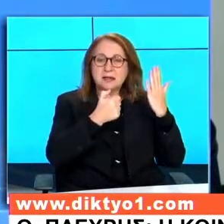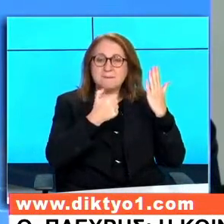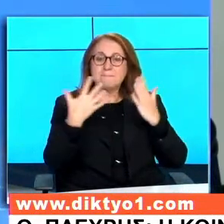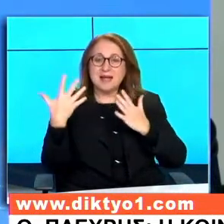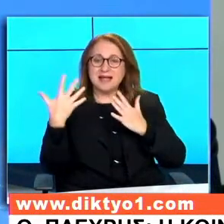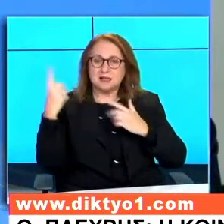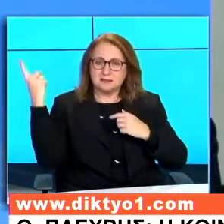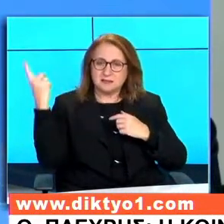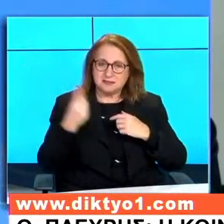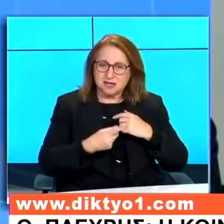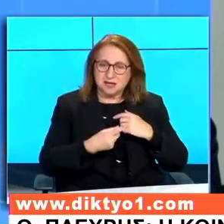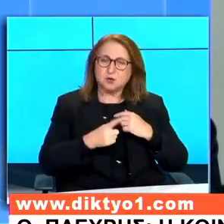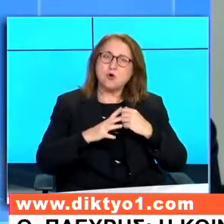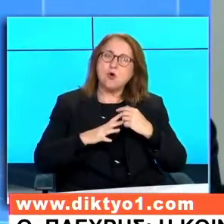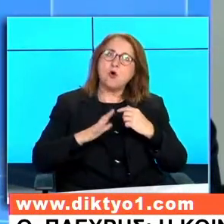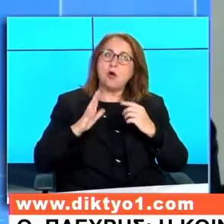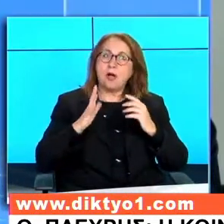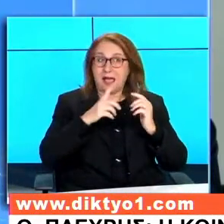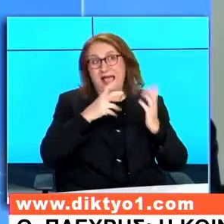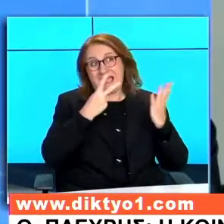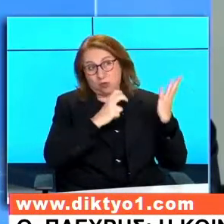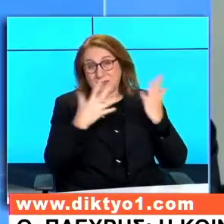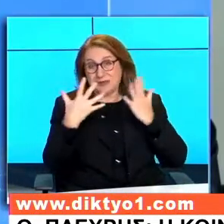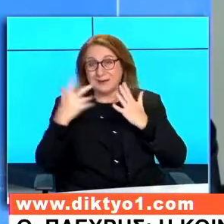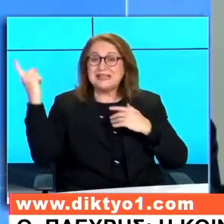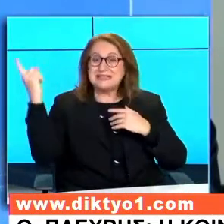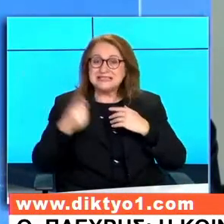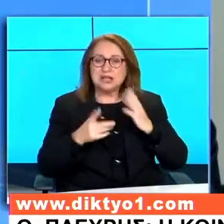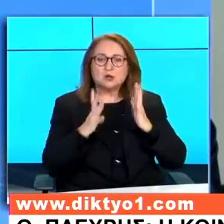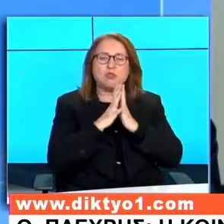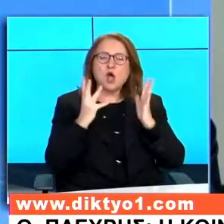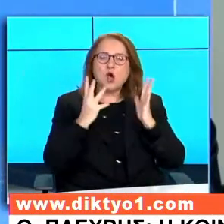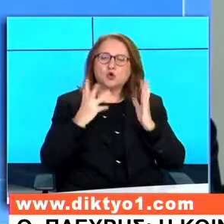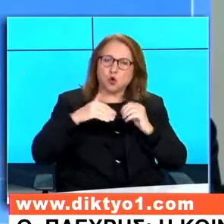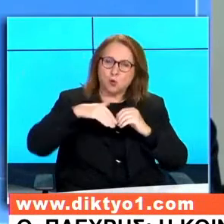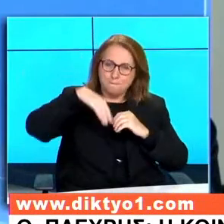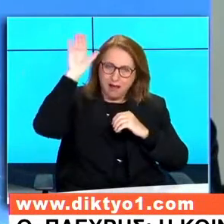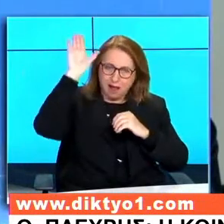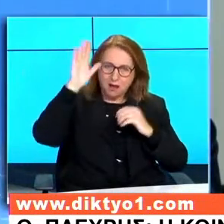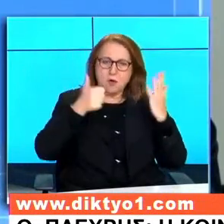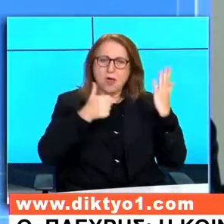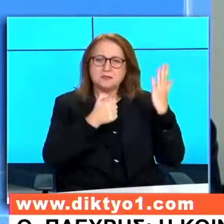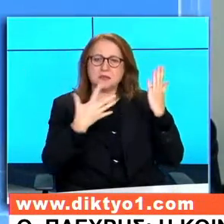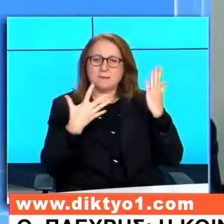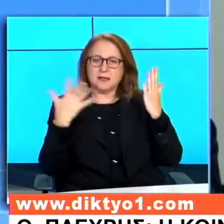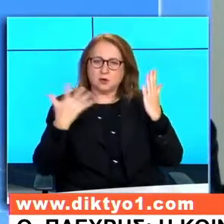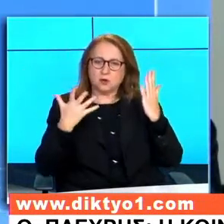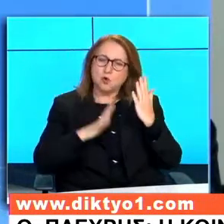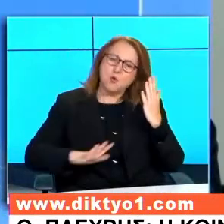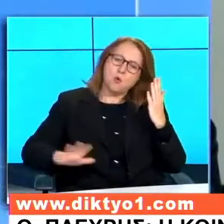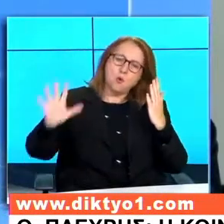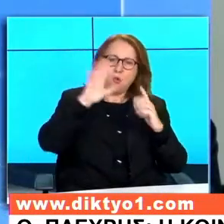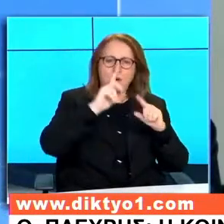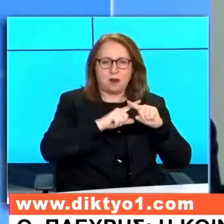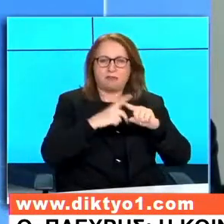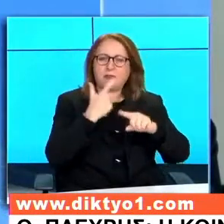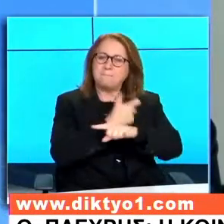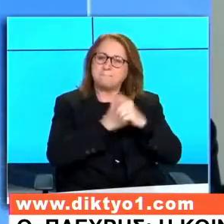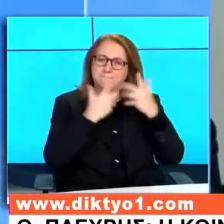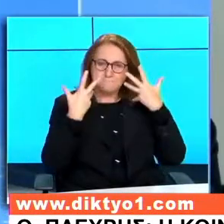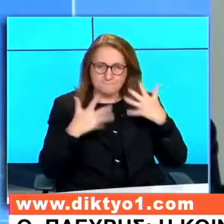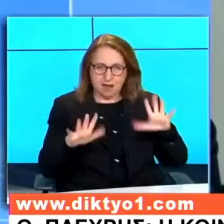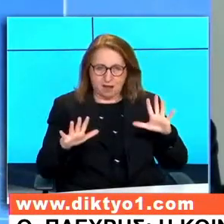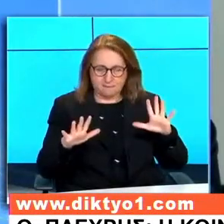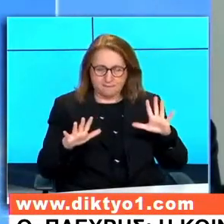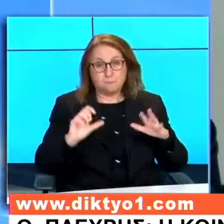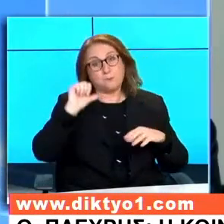του γενικού πληθυσμού. Στα πλαίσια της αναχέτησης της πανδημίας, τα μέτρα τα